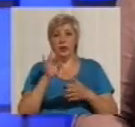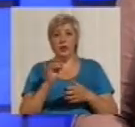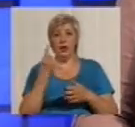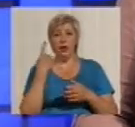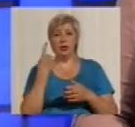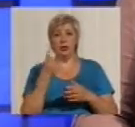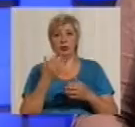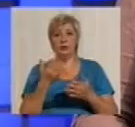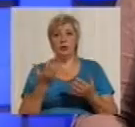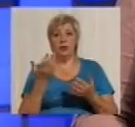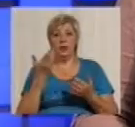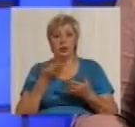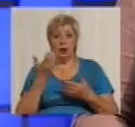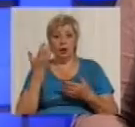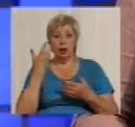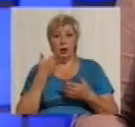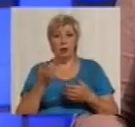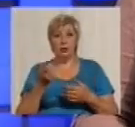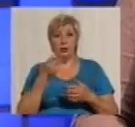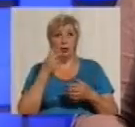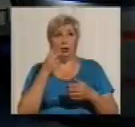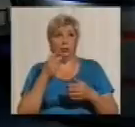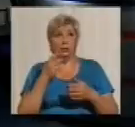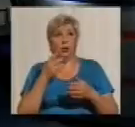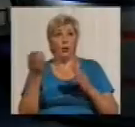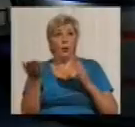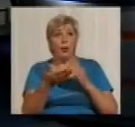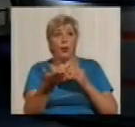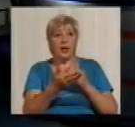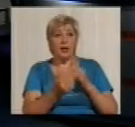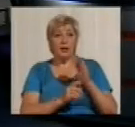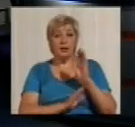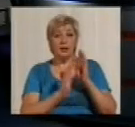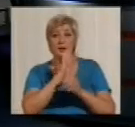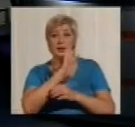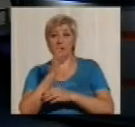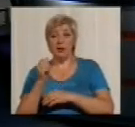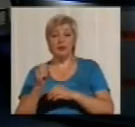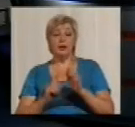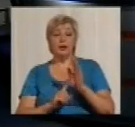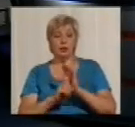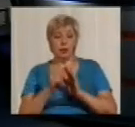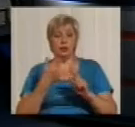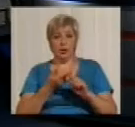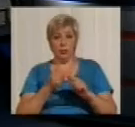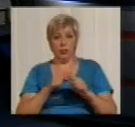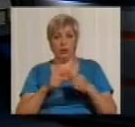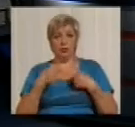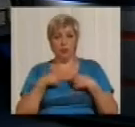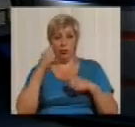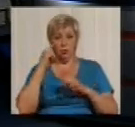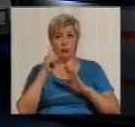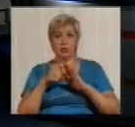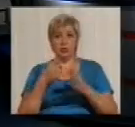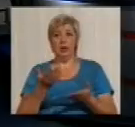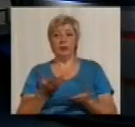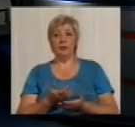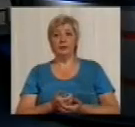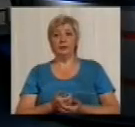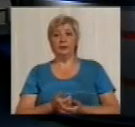узнали об этом только тогда, когда начали пилить деревья. Тоді можна було подати апеляцію да. протягом місяця. Вона не була подана. Нет.